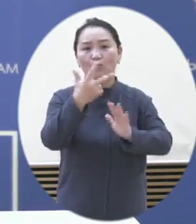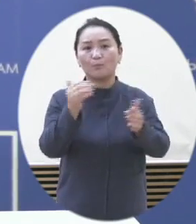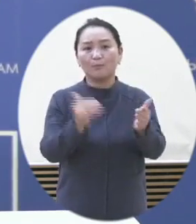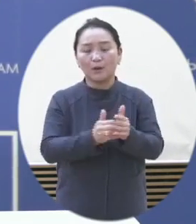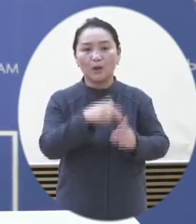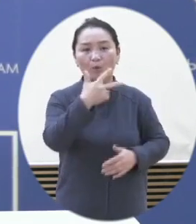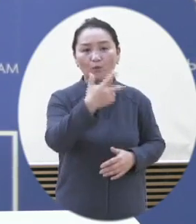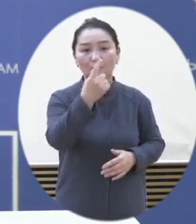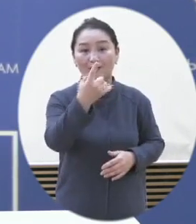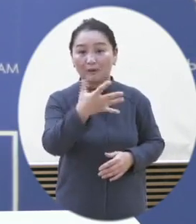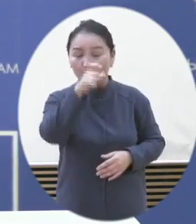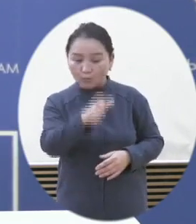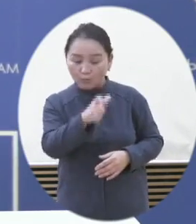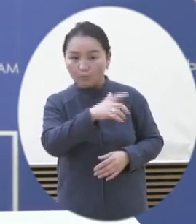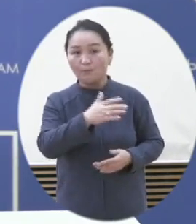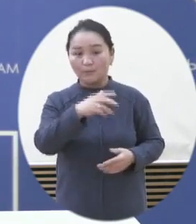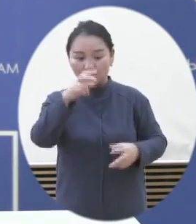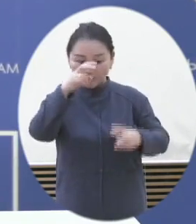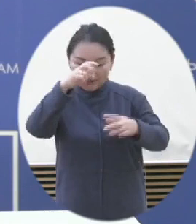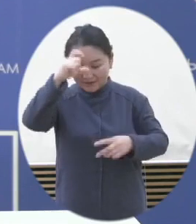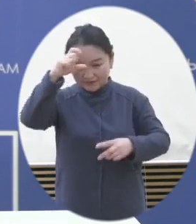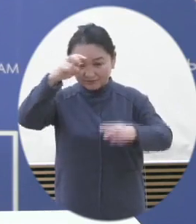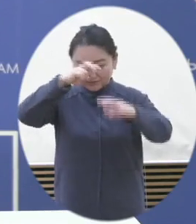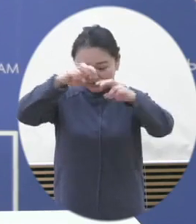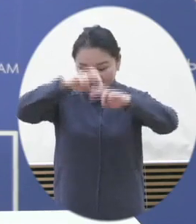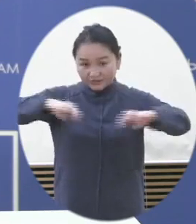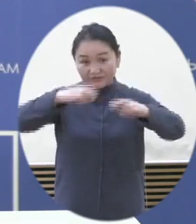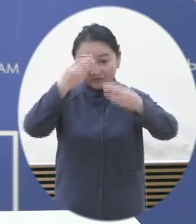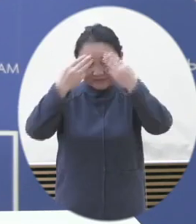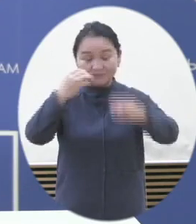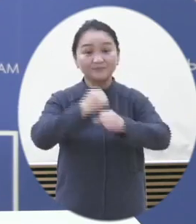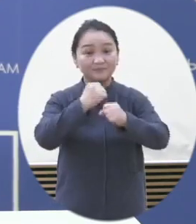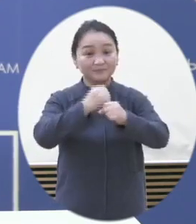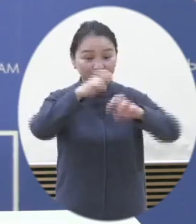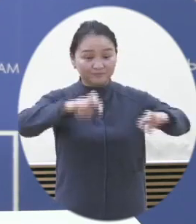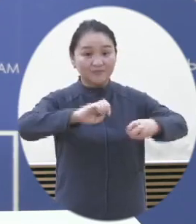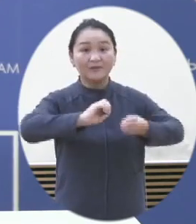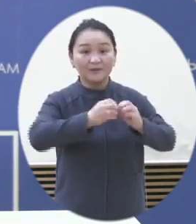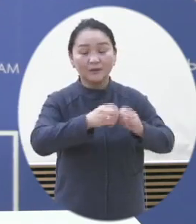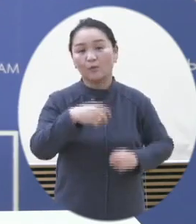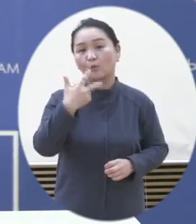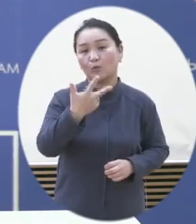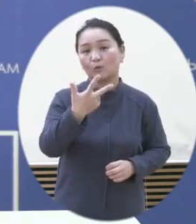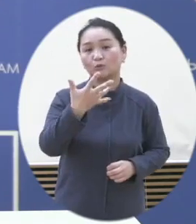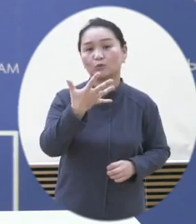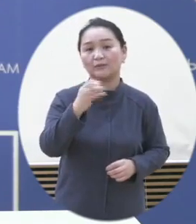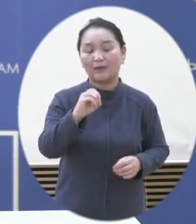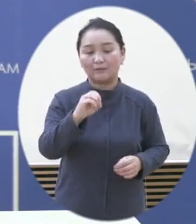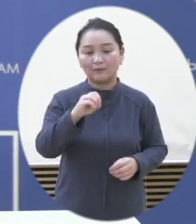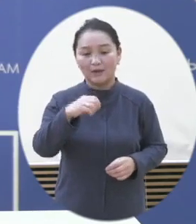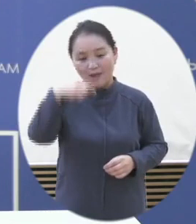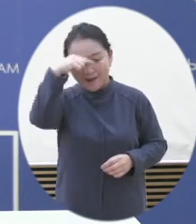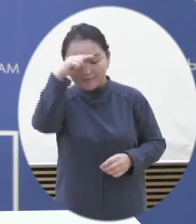83315 одоо эрдэм шинжилгээ судалгааны ажлууд бол хэвлэгдсэн. За үүнээсээ бол одоо 350 эмнэлзүүн туршилт судалгаа